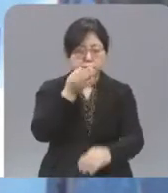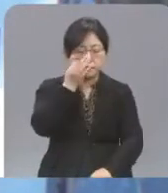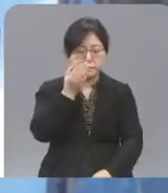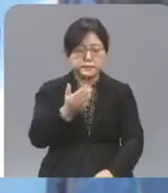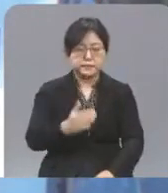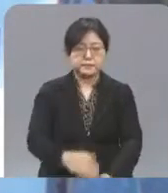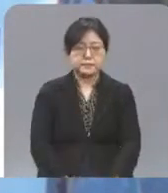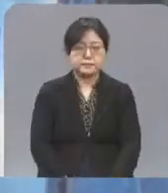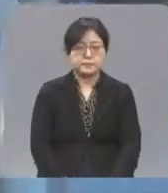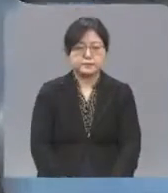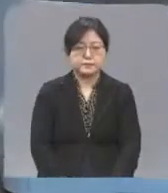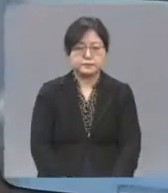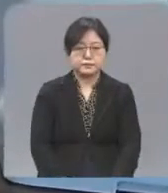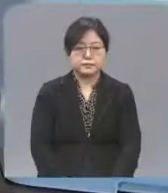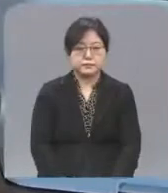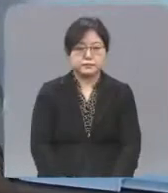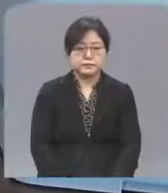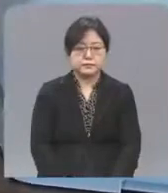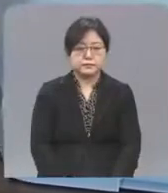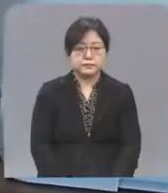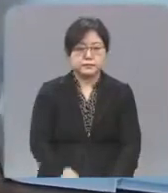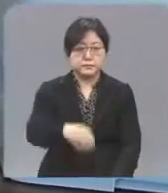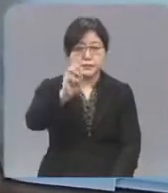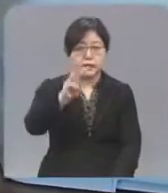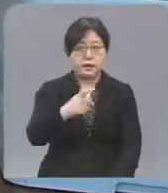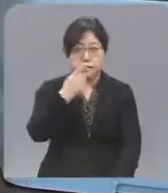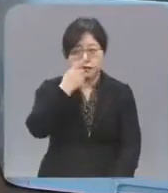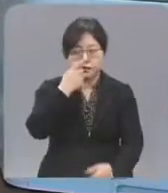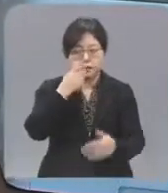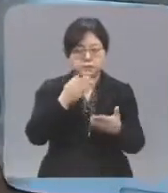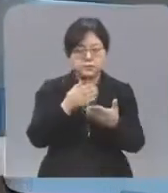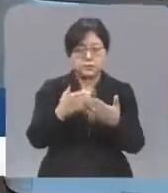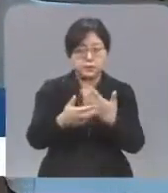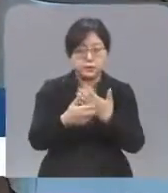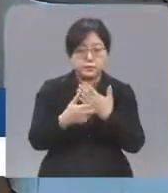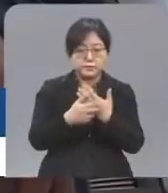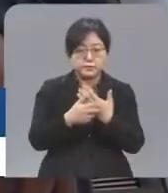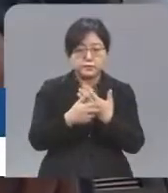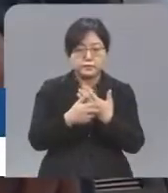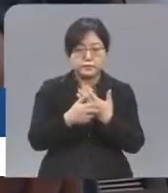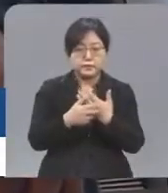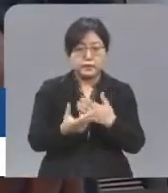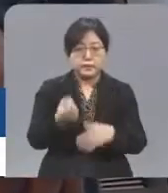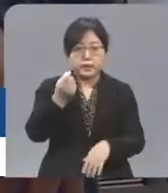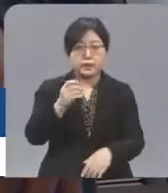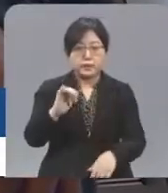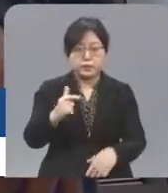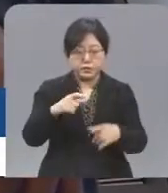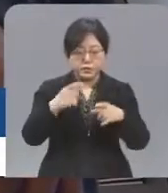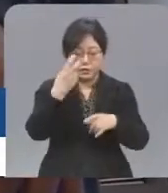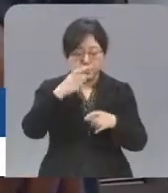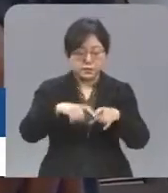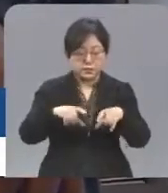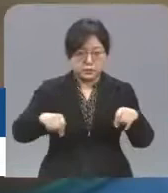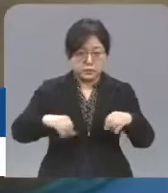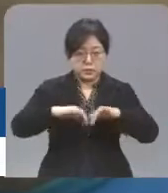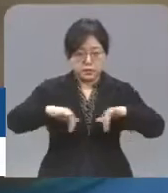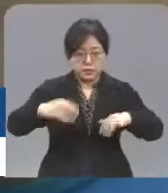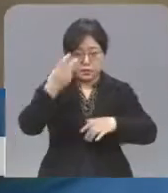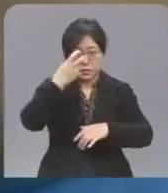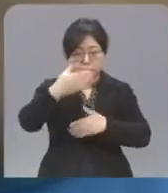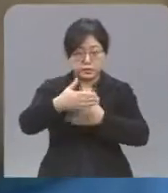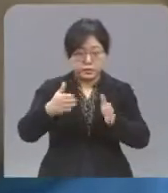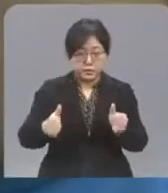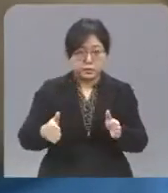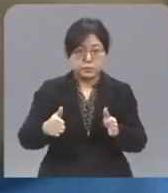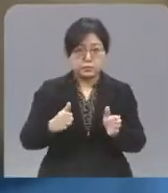광주의 한 이비인후과 병원입니다. 신속 항원 검사 키트와 별도의 검사실을